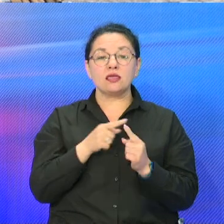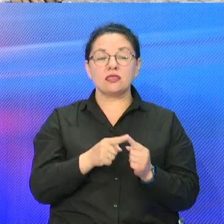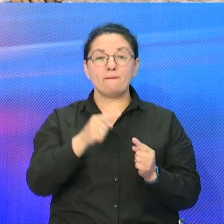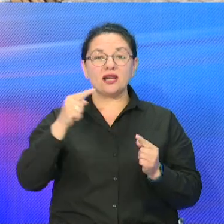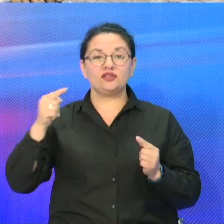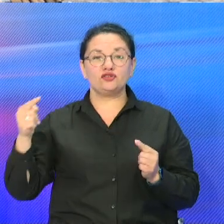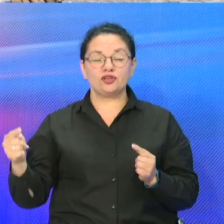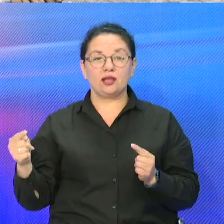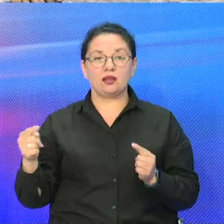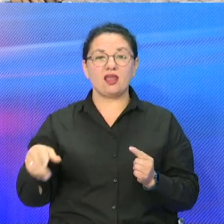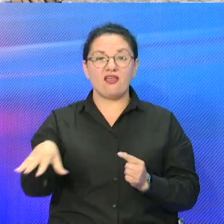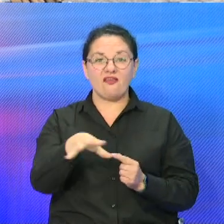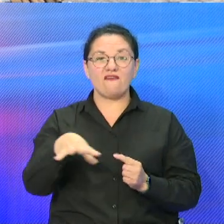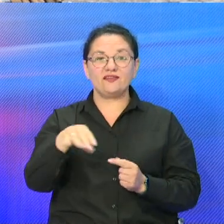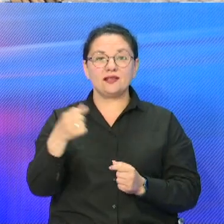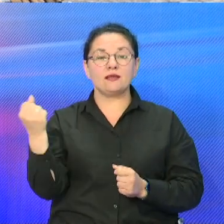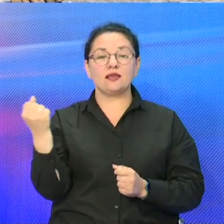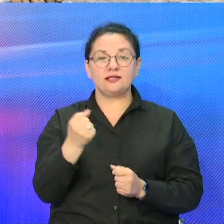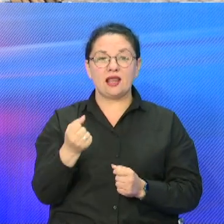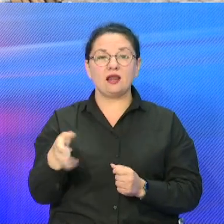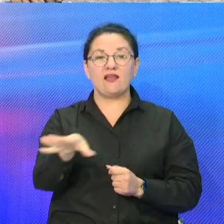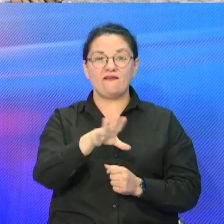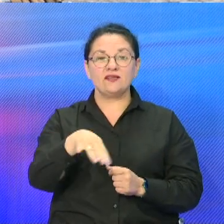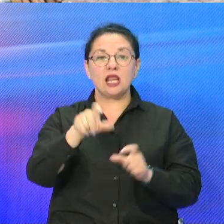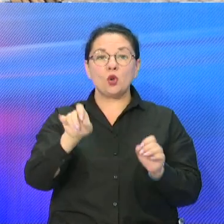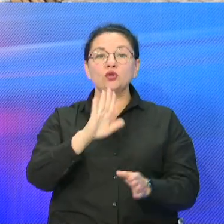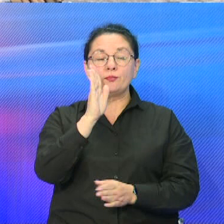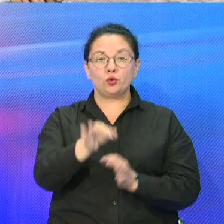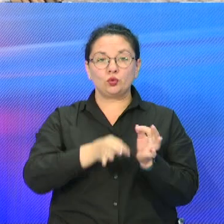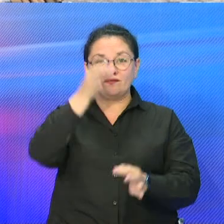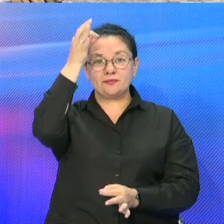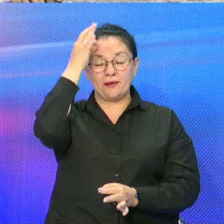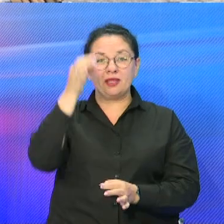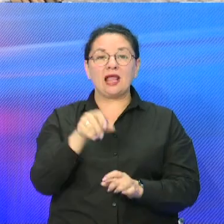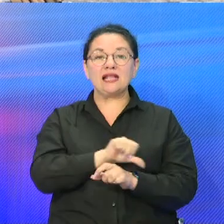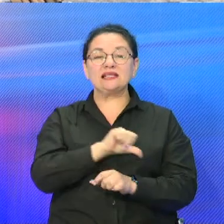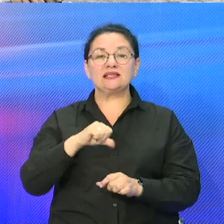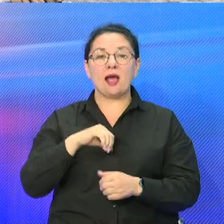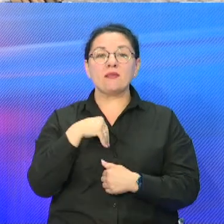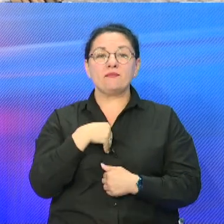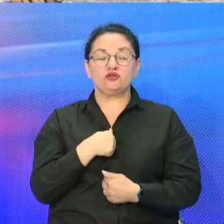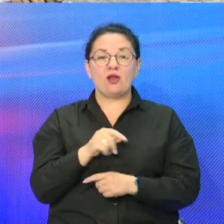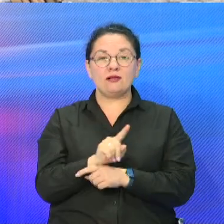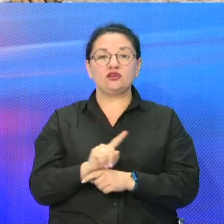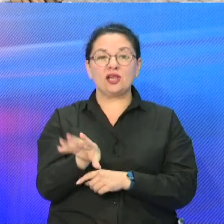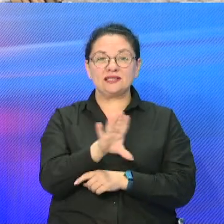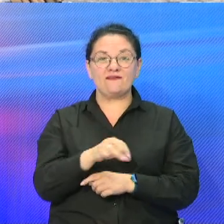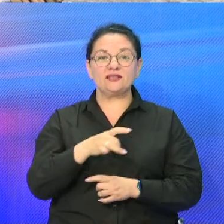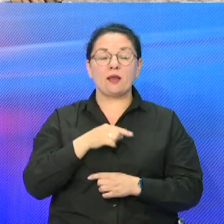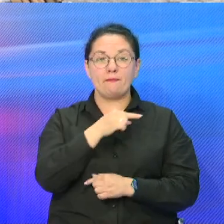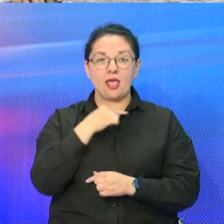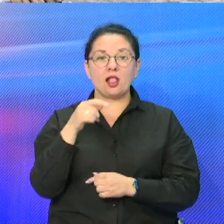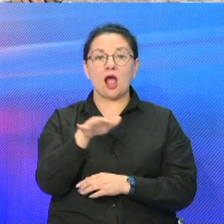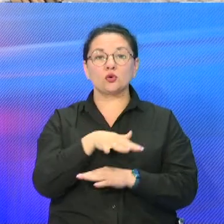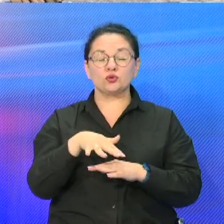протяжении всей недели мы будем вспоминать самый скорбный час для белорусского народа. И этот